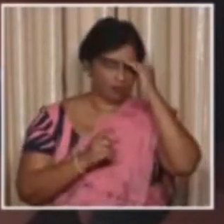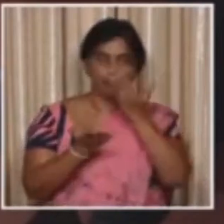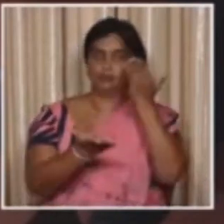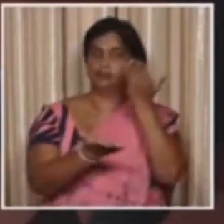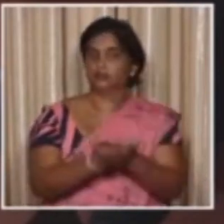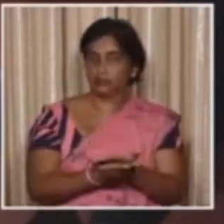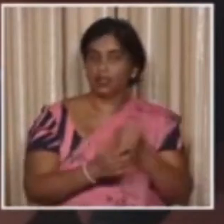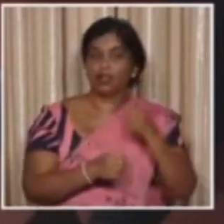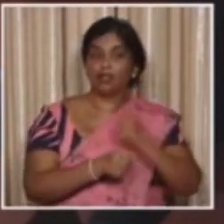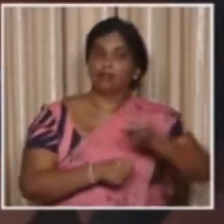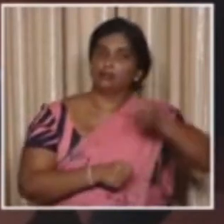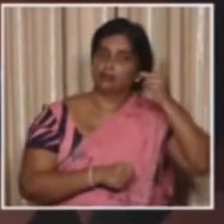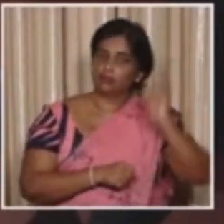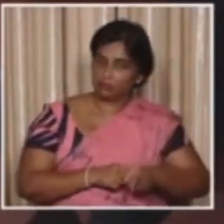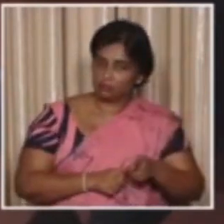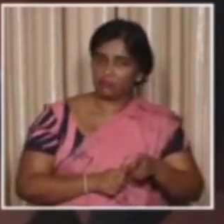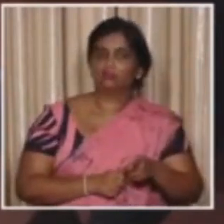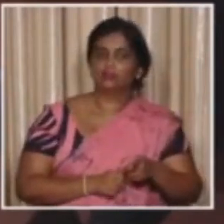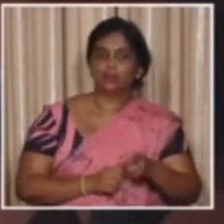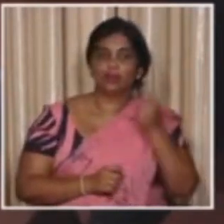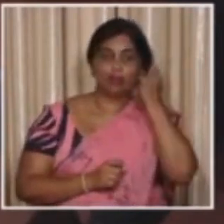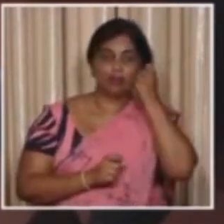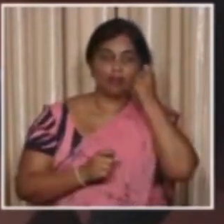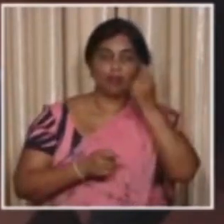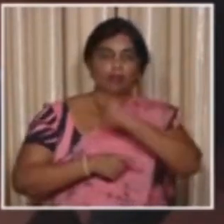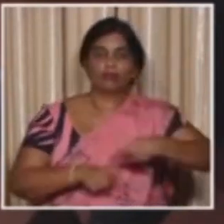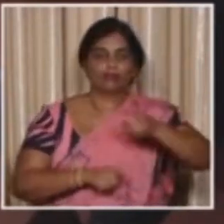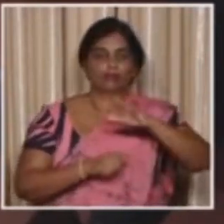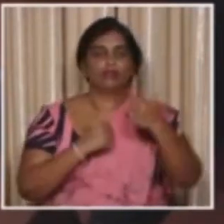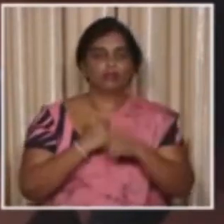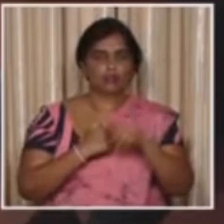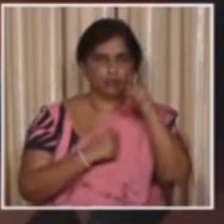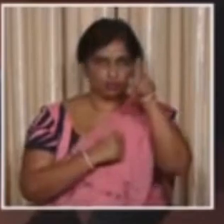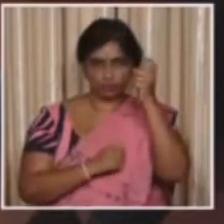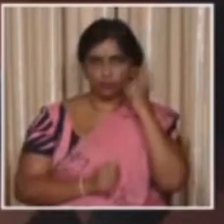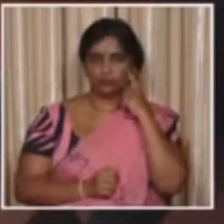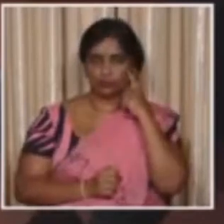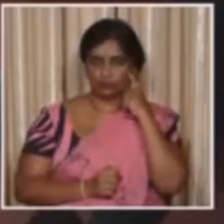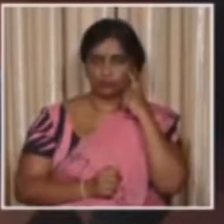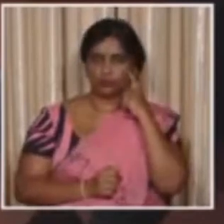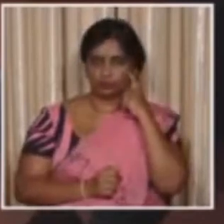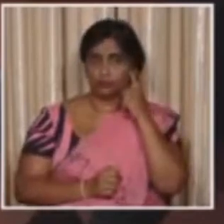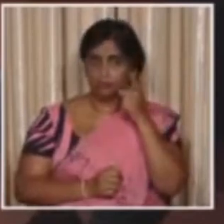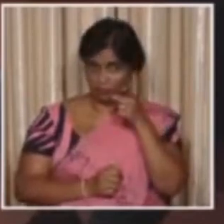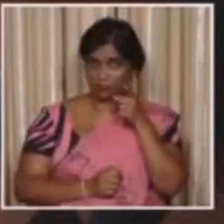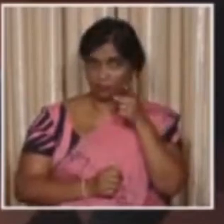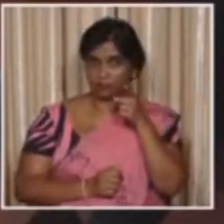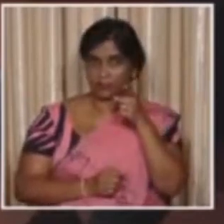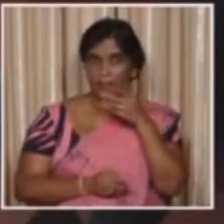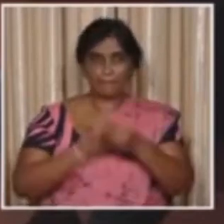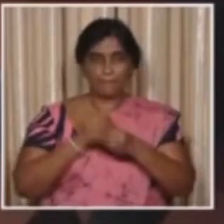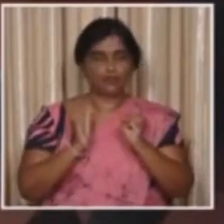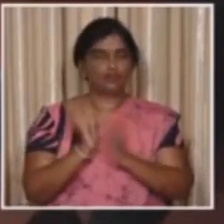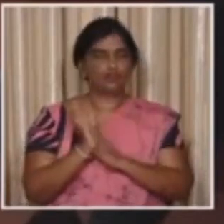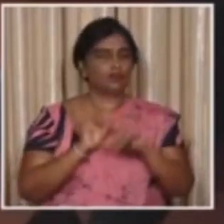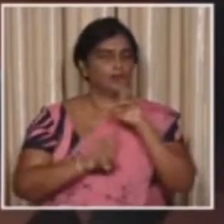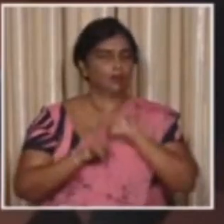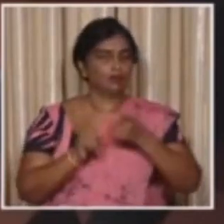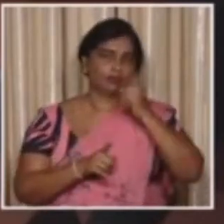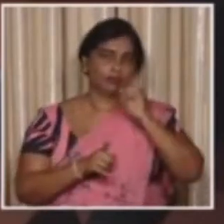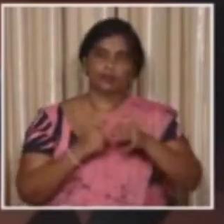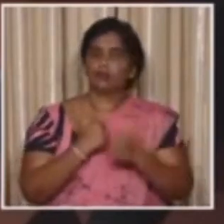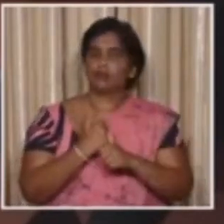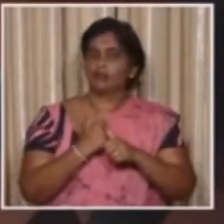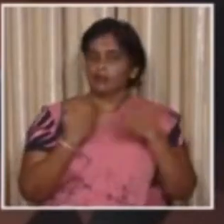nat, andu ini sirikaran nat, yojana apa itu nama sakas kara, obat mah dana nama. Nih business committee resmi nih yojana apa sakas